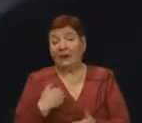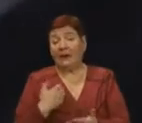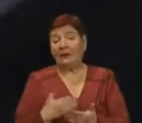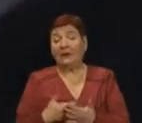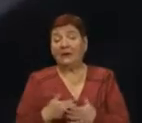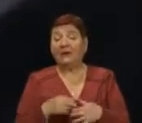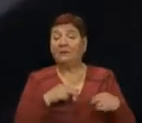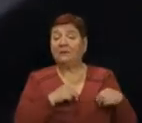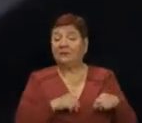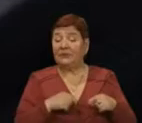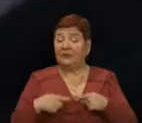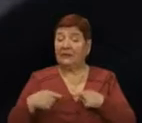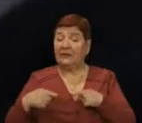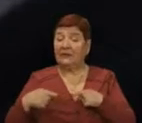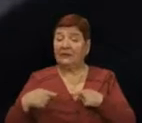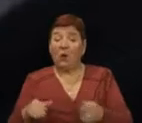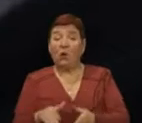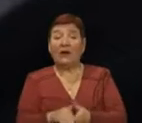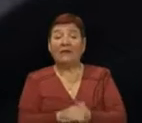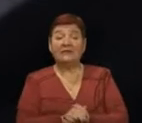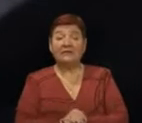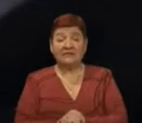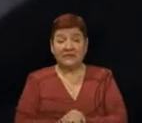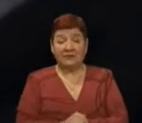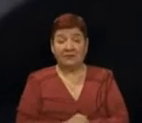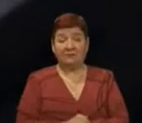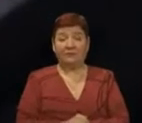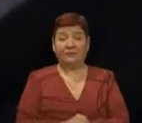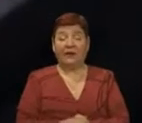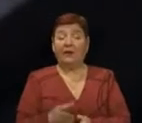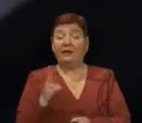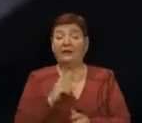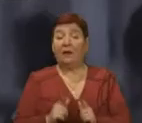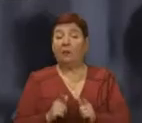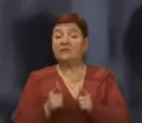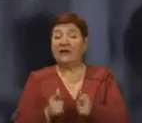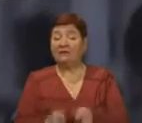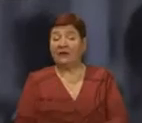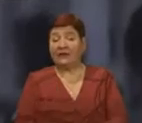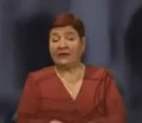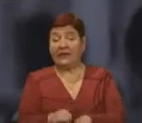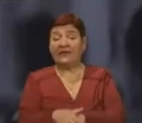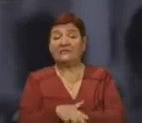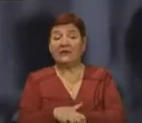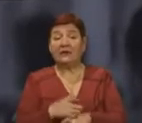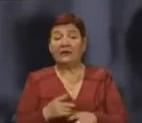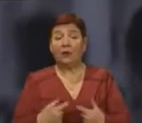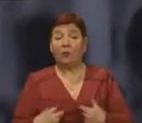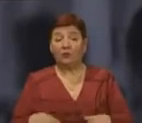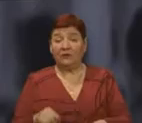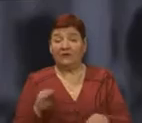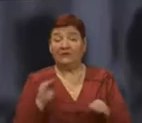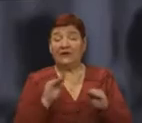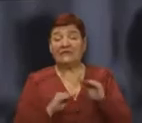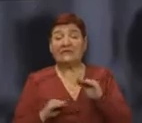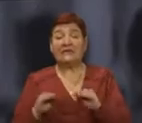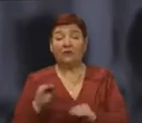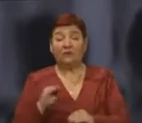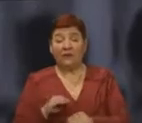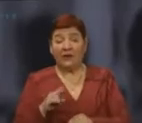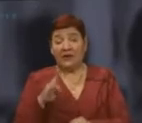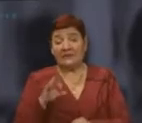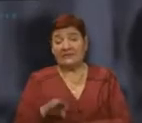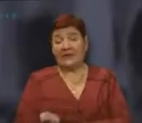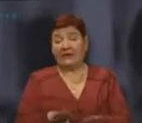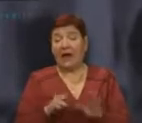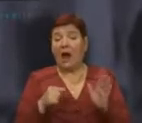наприклад, працюємо з різноманітними донорськими організаціями для поставки таким населеним пунктам складових. Але це